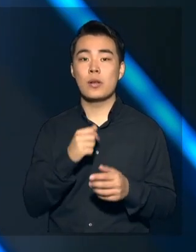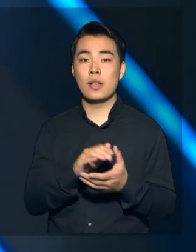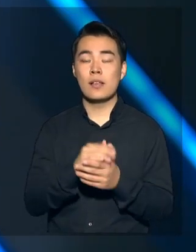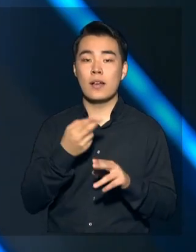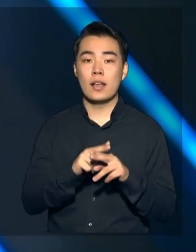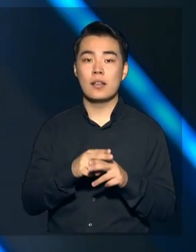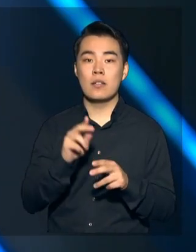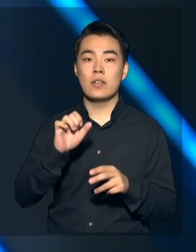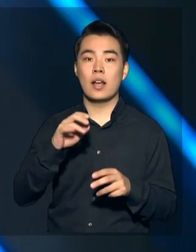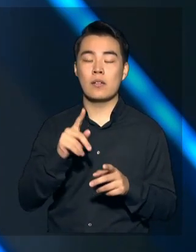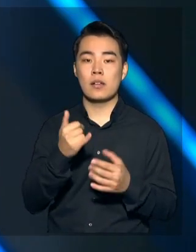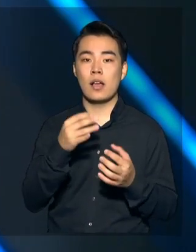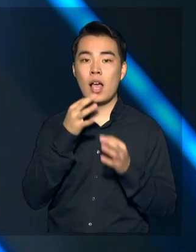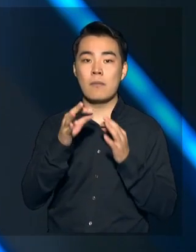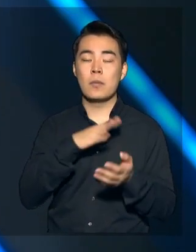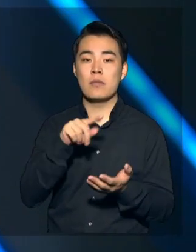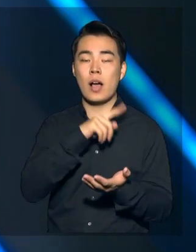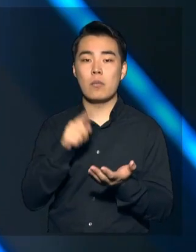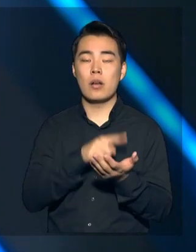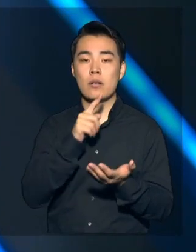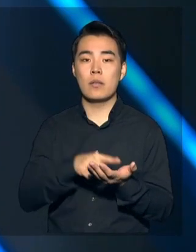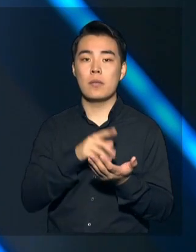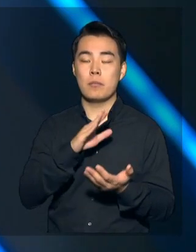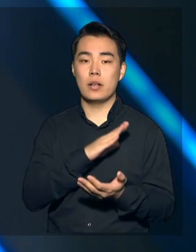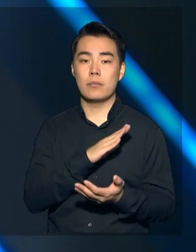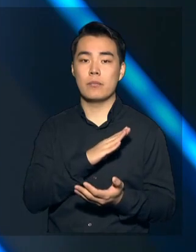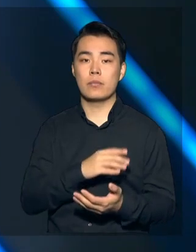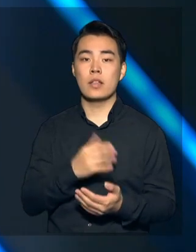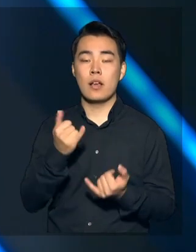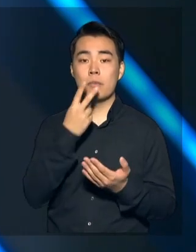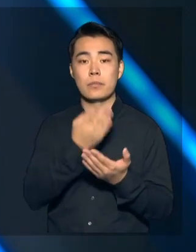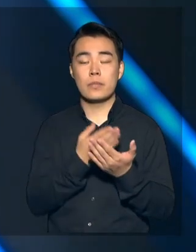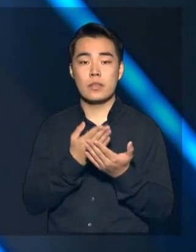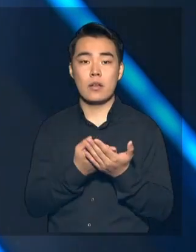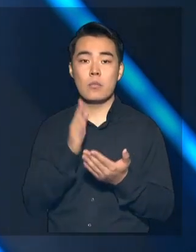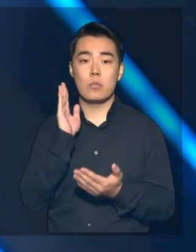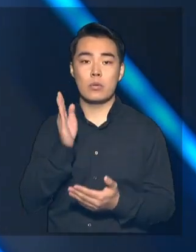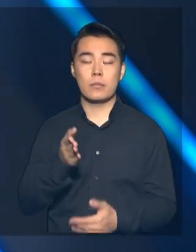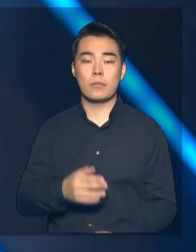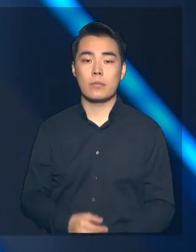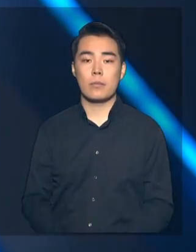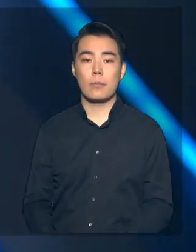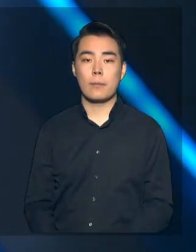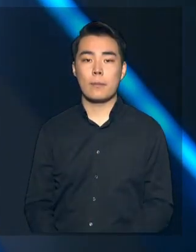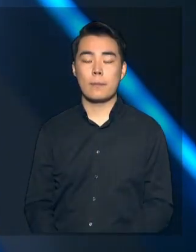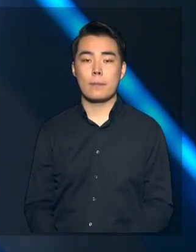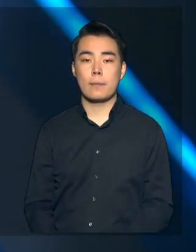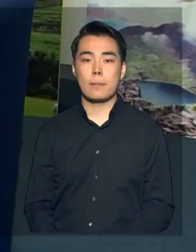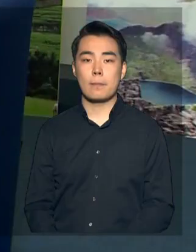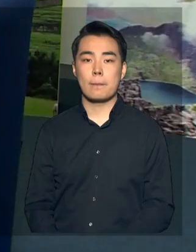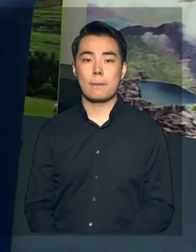этой сфере с великобританией мы задали свои вопросы предлагаем послушать фрагмент интервью